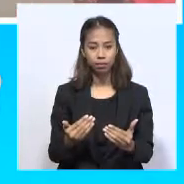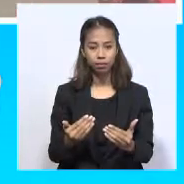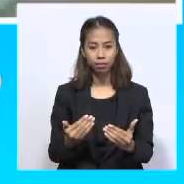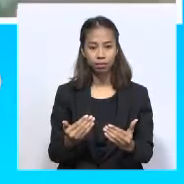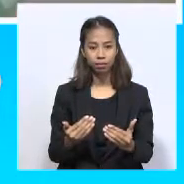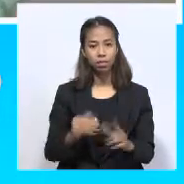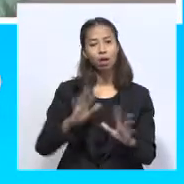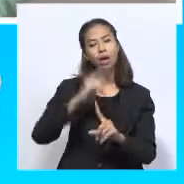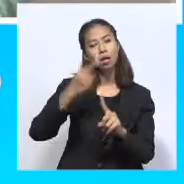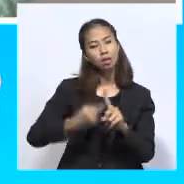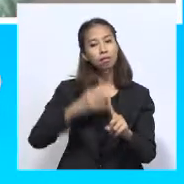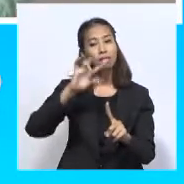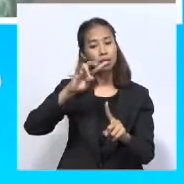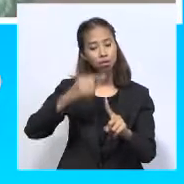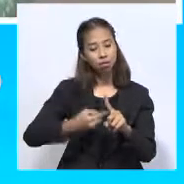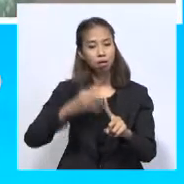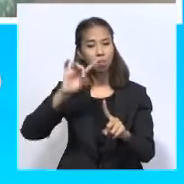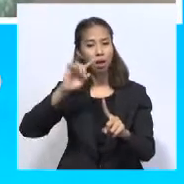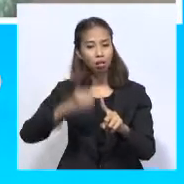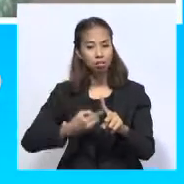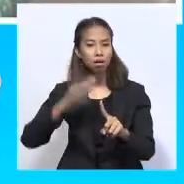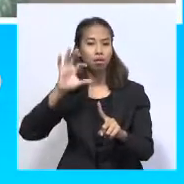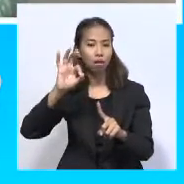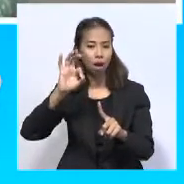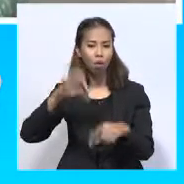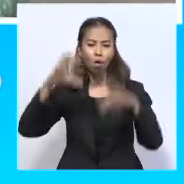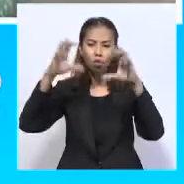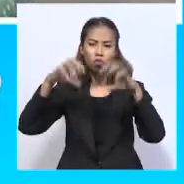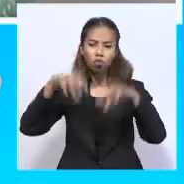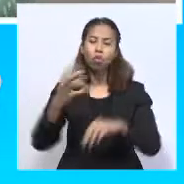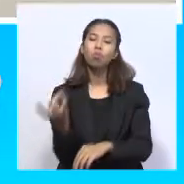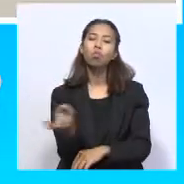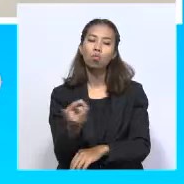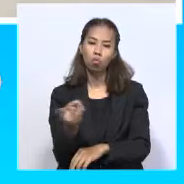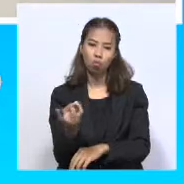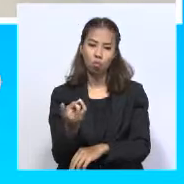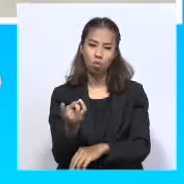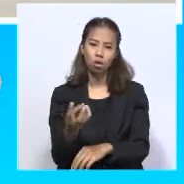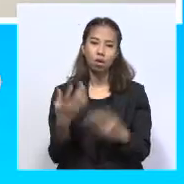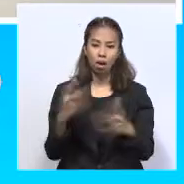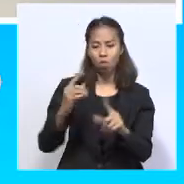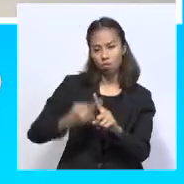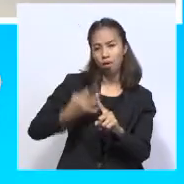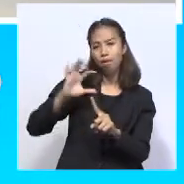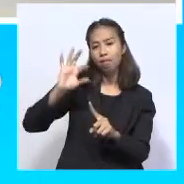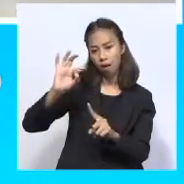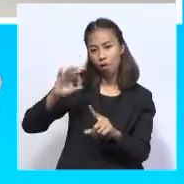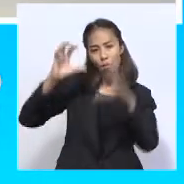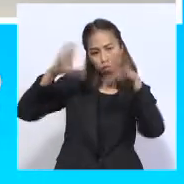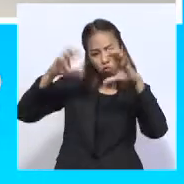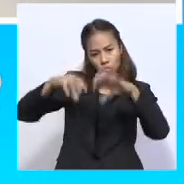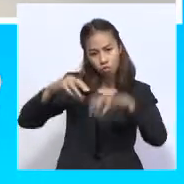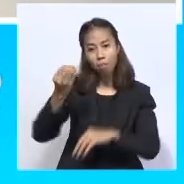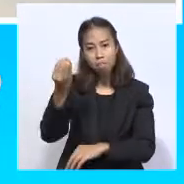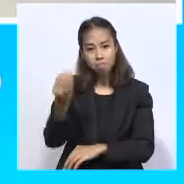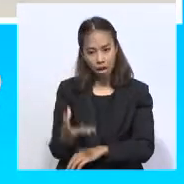กรกฎาคมสิงหาคมกันยาเนี่ยฝนก็จะน้อยกว่าปกติเล็กน้อยนะครับเยอะในเดือนกันยาเพราะฉะนั้นในช่วง